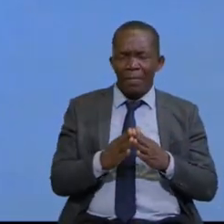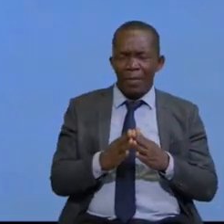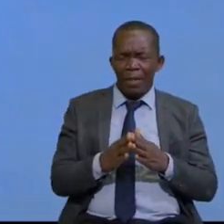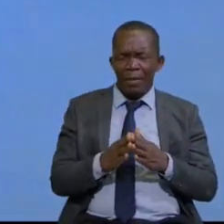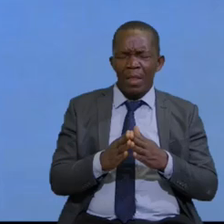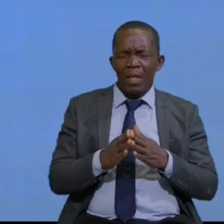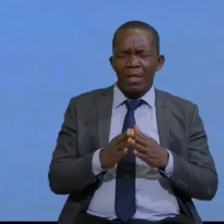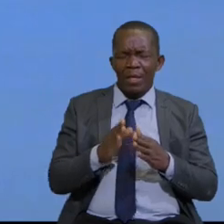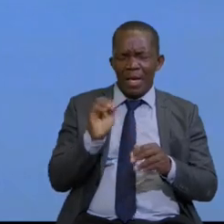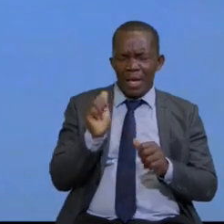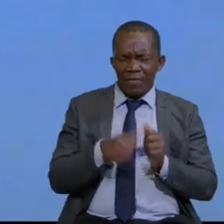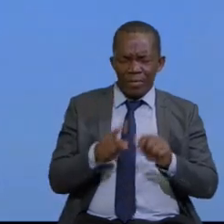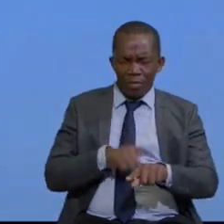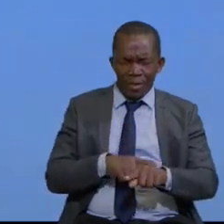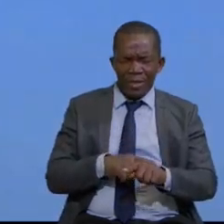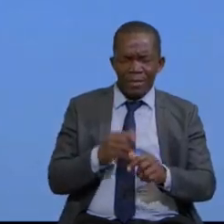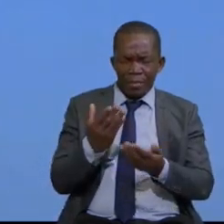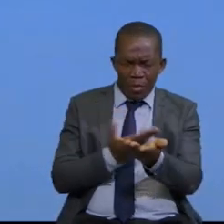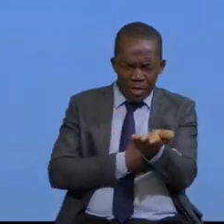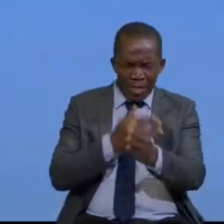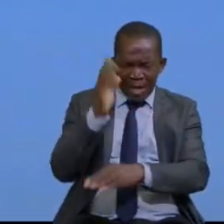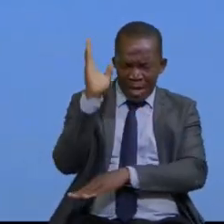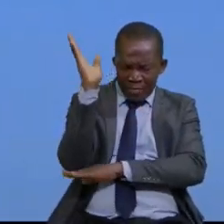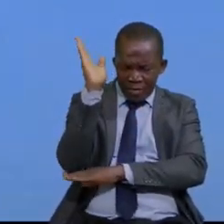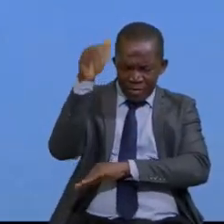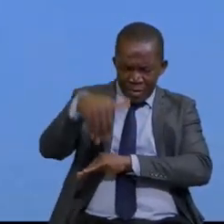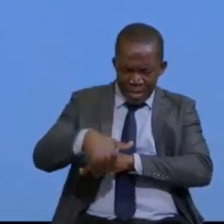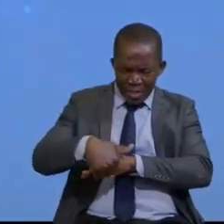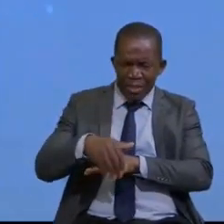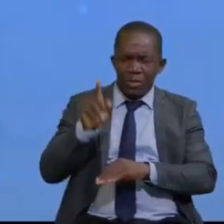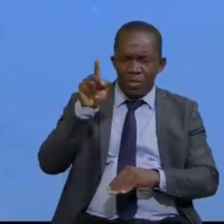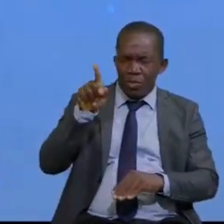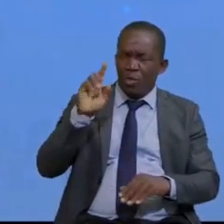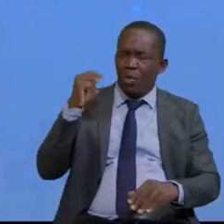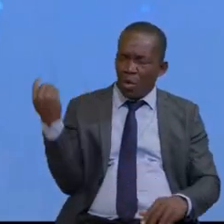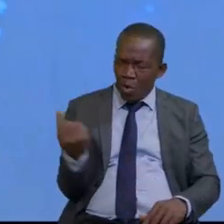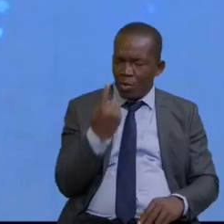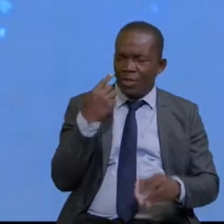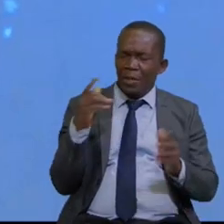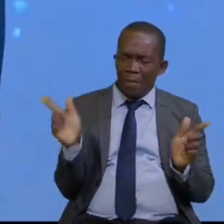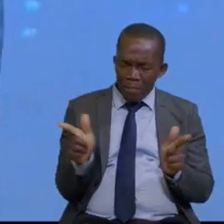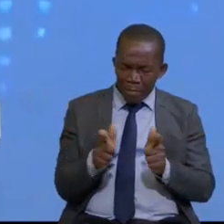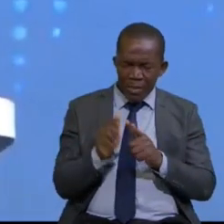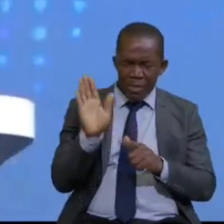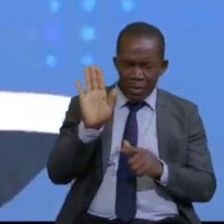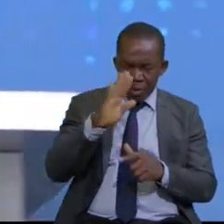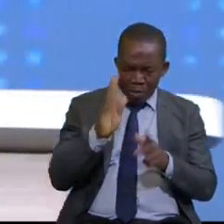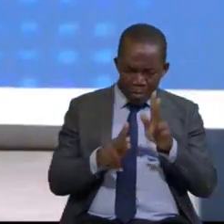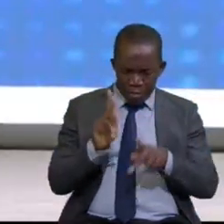Matin, après-midi, nuit, tu rencontres toujours ton peuple selon leurs